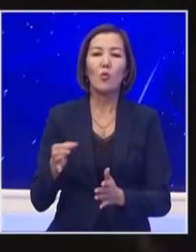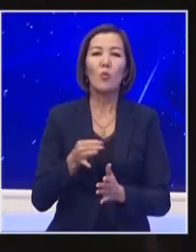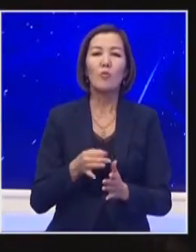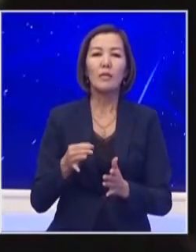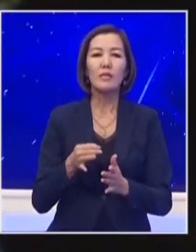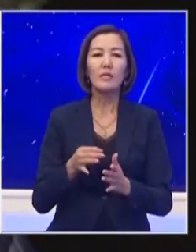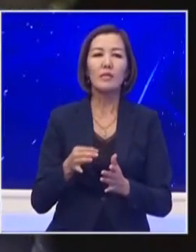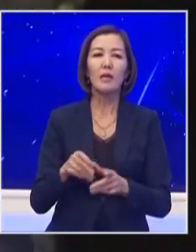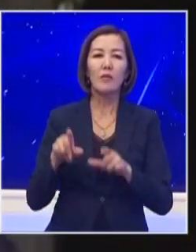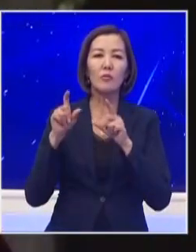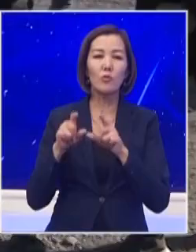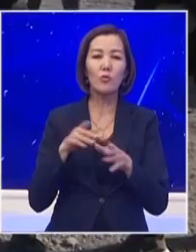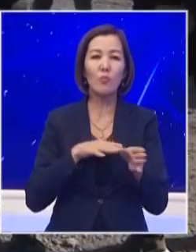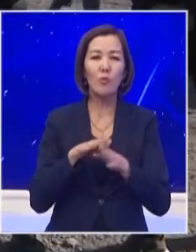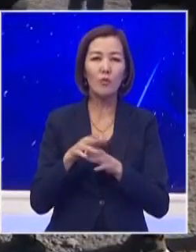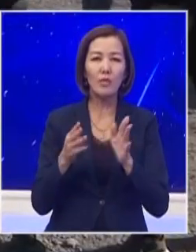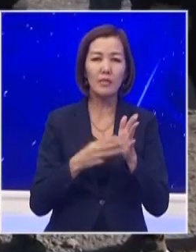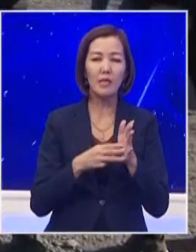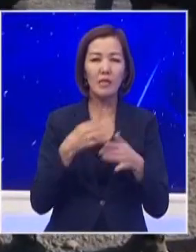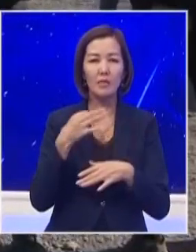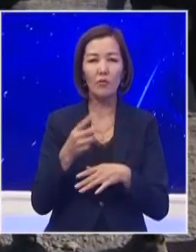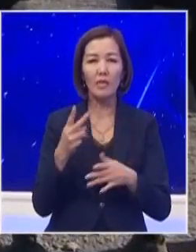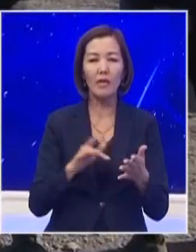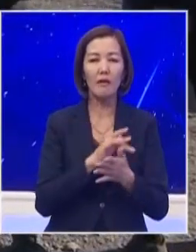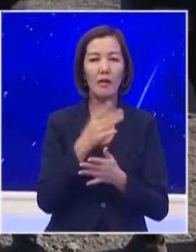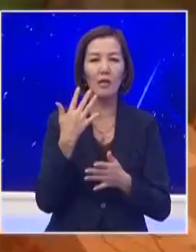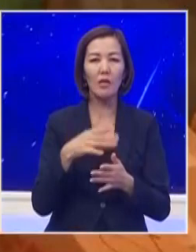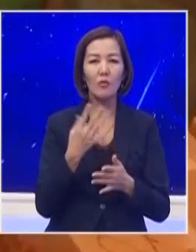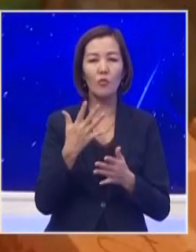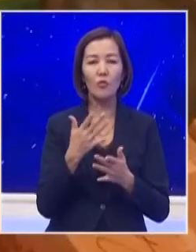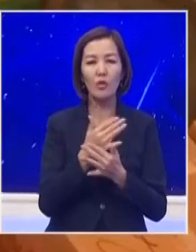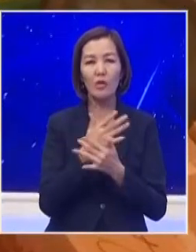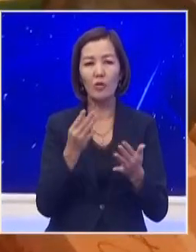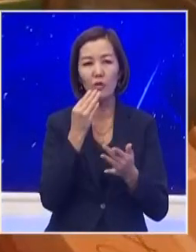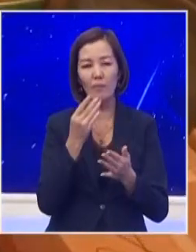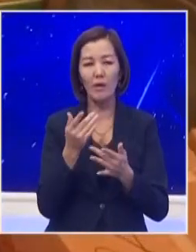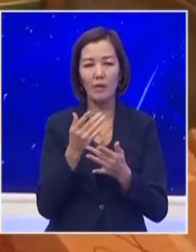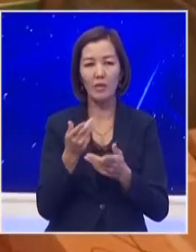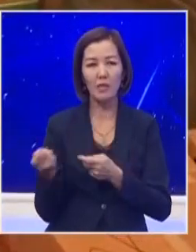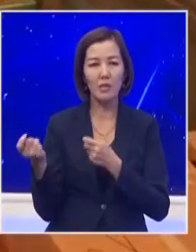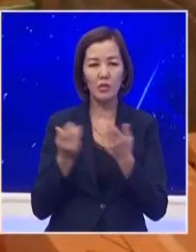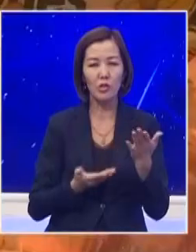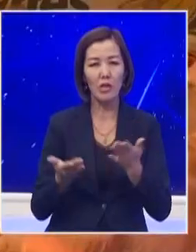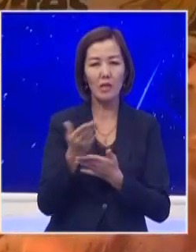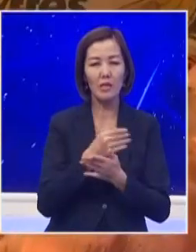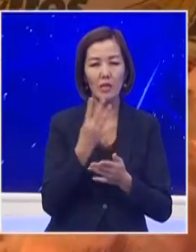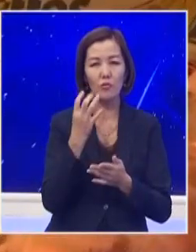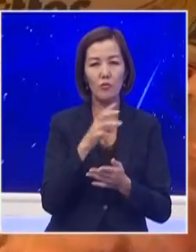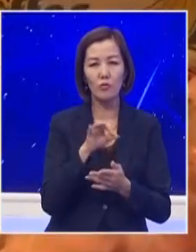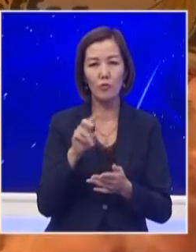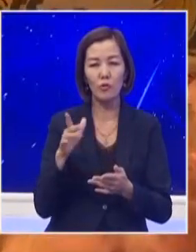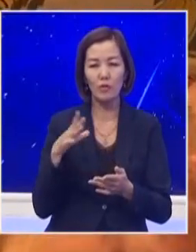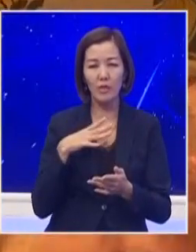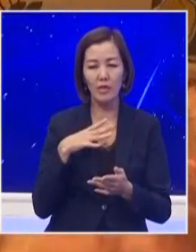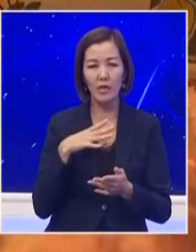керуен қоржыны көз тойдырарлық. 8 аудан 2 қаладан 54 түрлі ауыл шаруашылық өнімі жинақталған. Жалпы құны 400 миллион